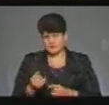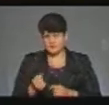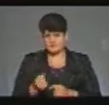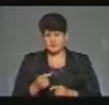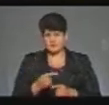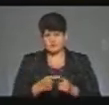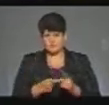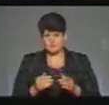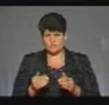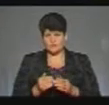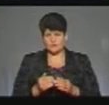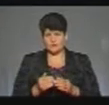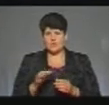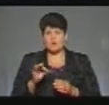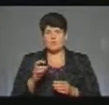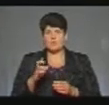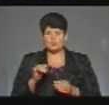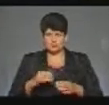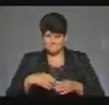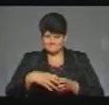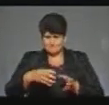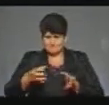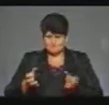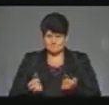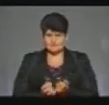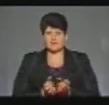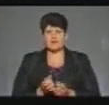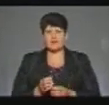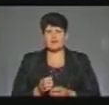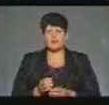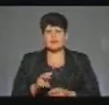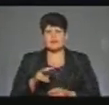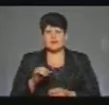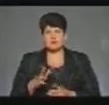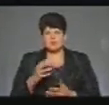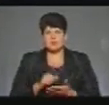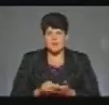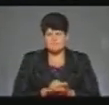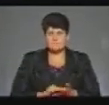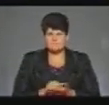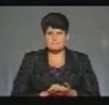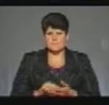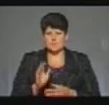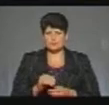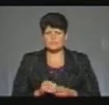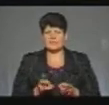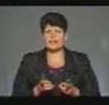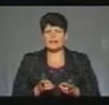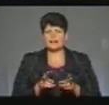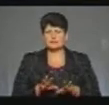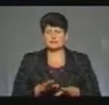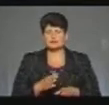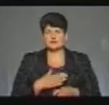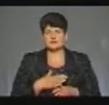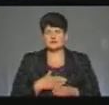напів, обручом стягнули, і лемко ще мололись, та лишалося нам так